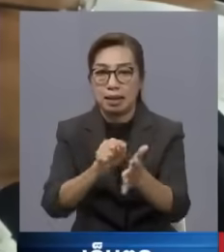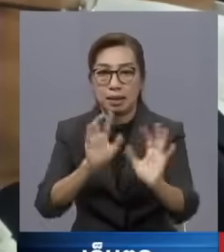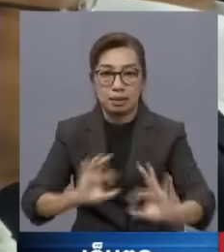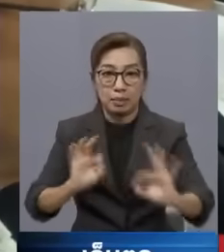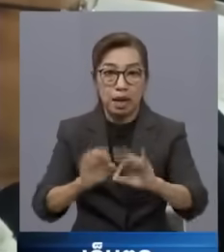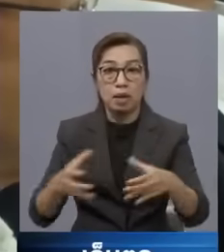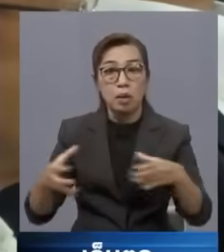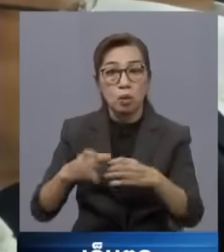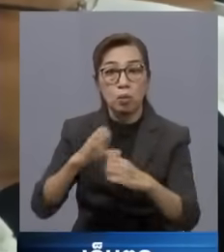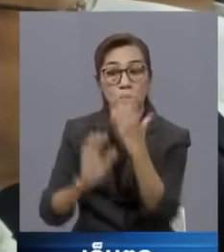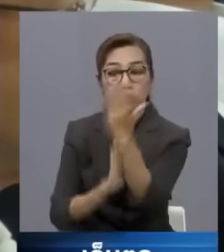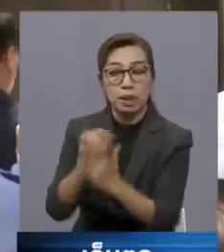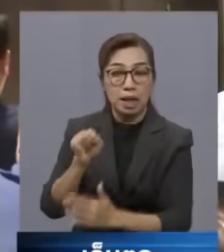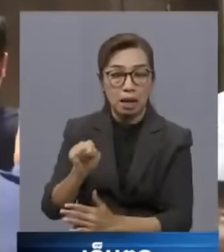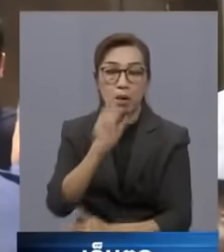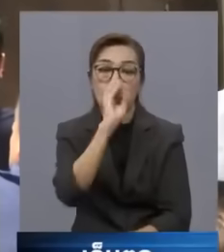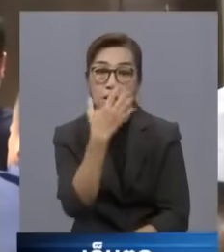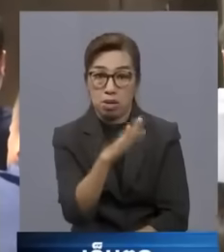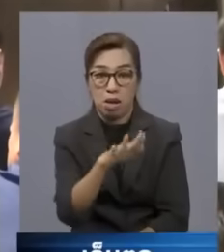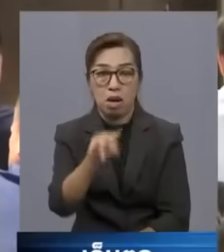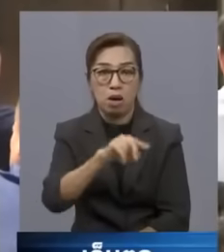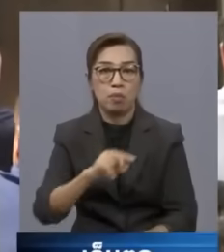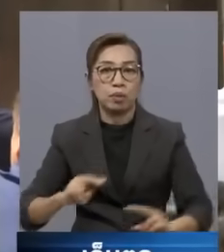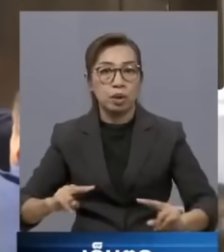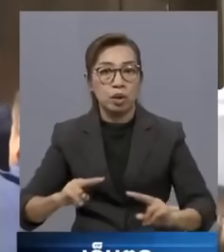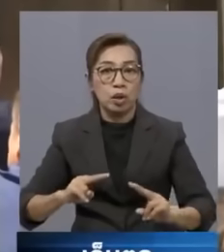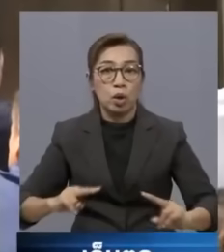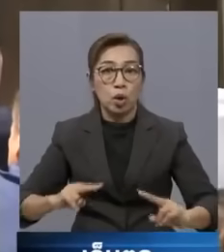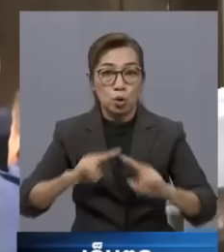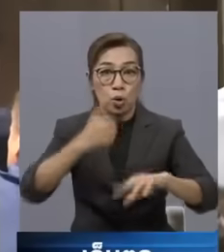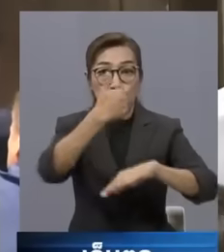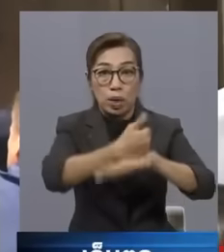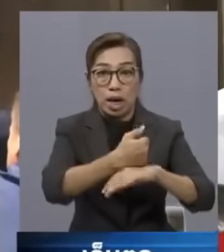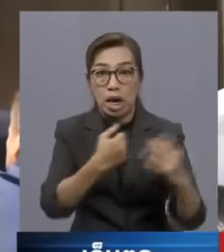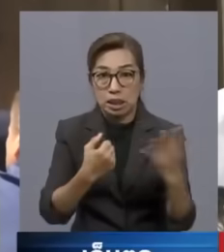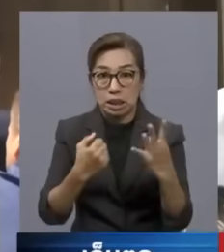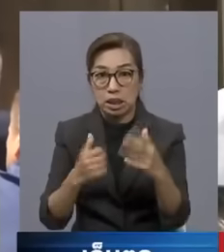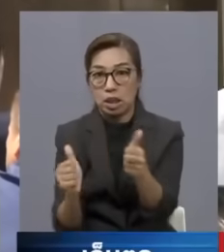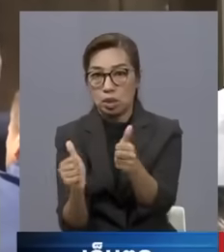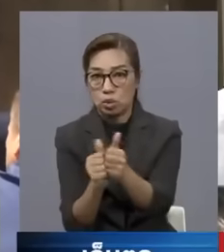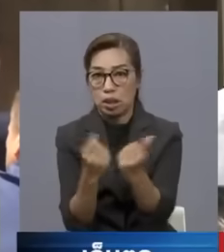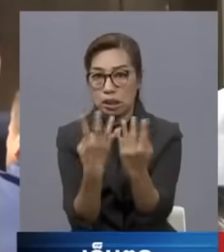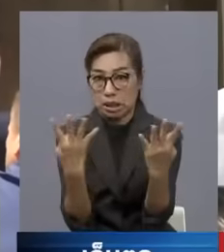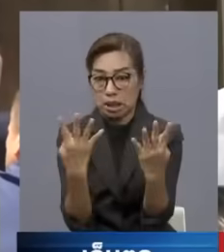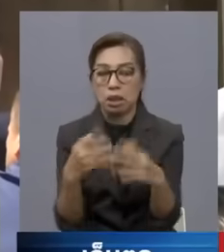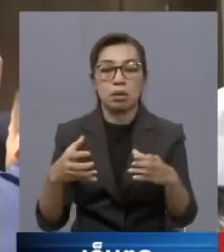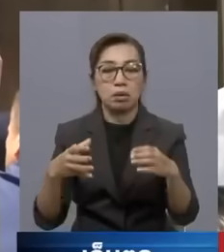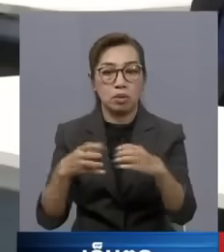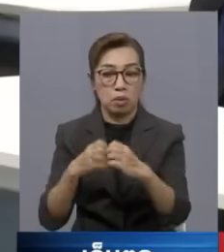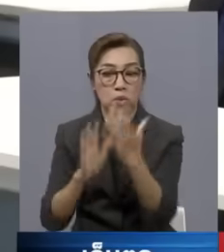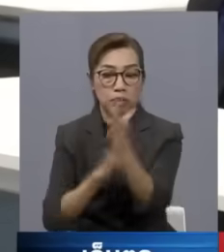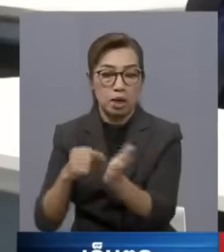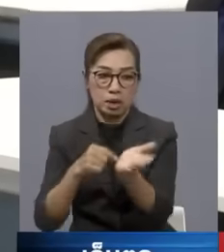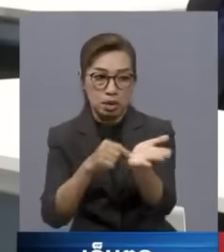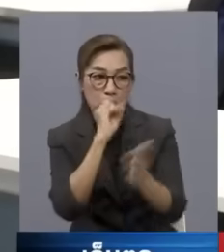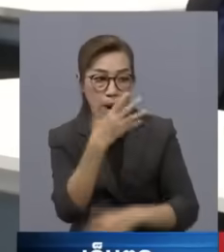ภูมิใจไทยเนี่ยอย่างที่บอกว่าเค้าจองเก้าอี้ 4รัฐมนตรีว่าการและ 4รัฐมนตรีช่วยยืนข้อเสนอกับเพื่อไทย